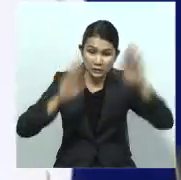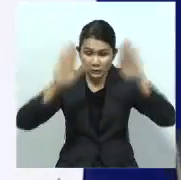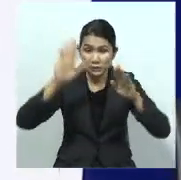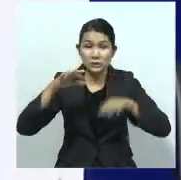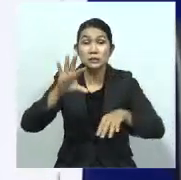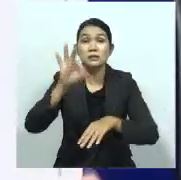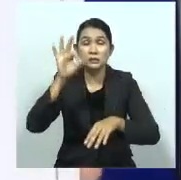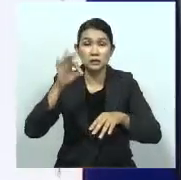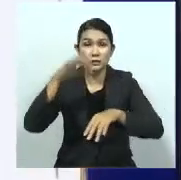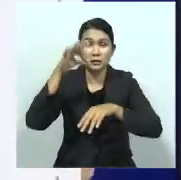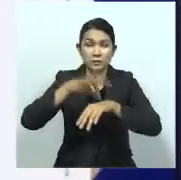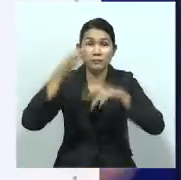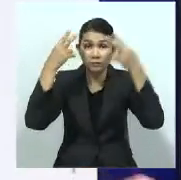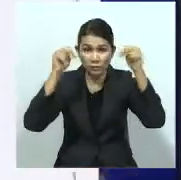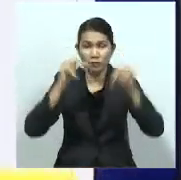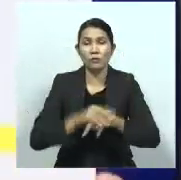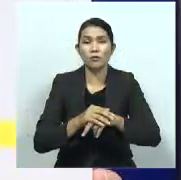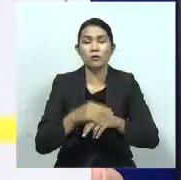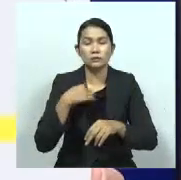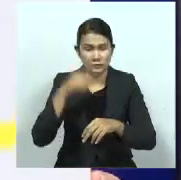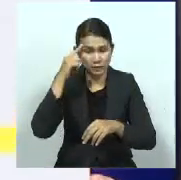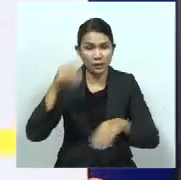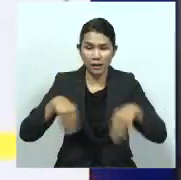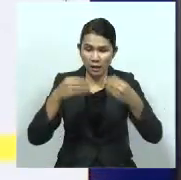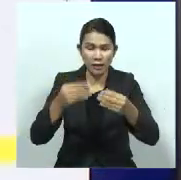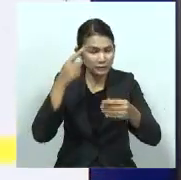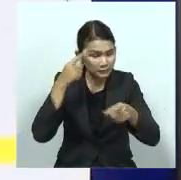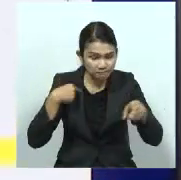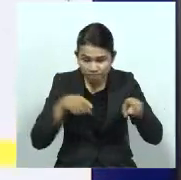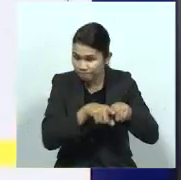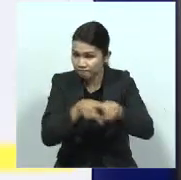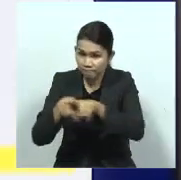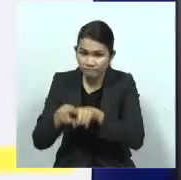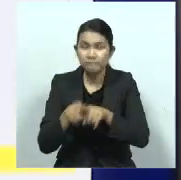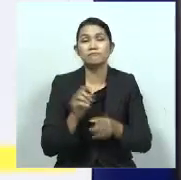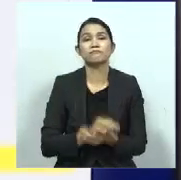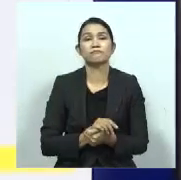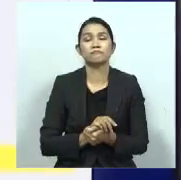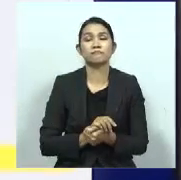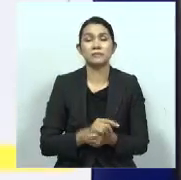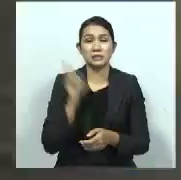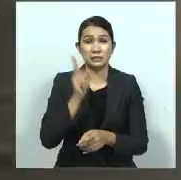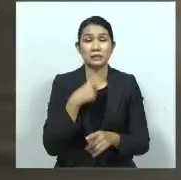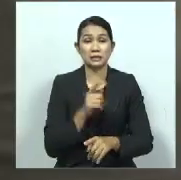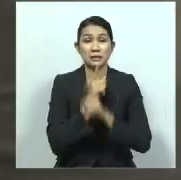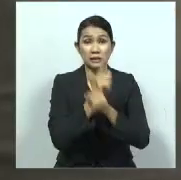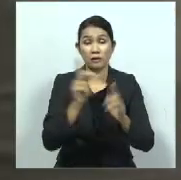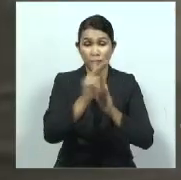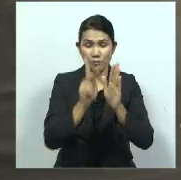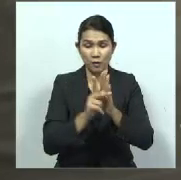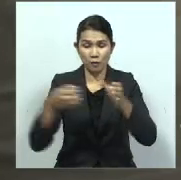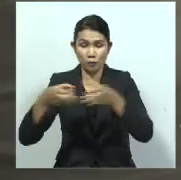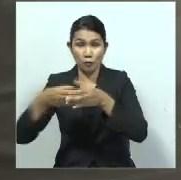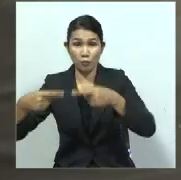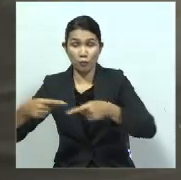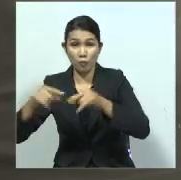ทั้ง7พรรคยืนยันว่าจะเลือกเป็นไปในทิศทางเดียวกันค่ะ คือตามกฎหมายแล้วหัวหน้าฝ่ายค้านจะต้อง